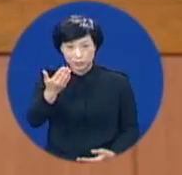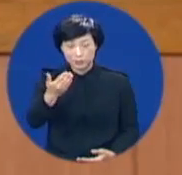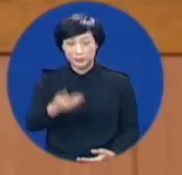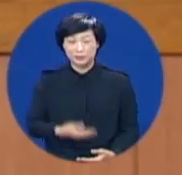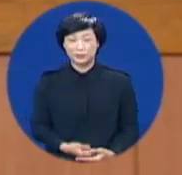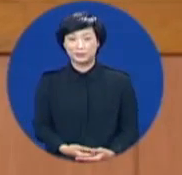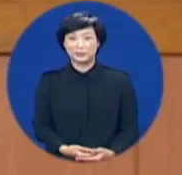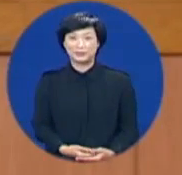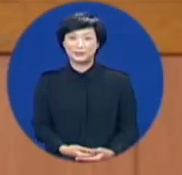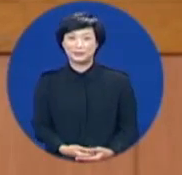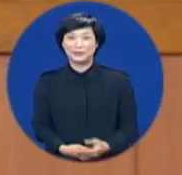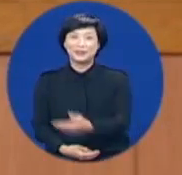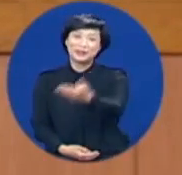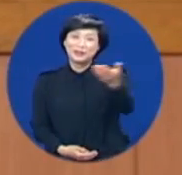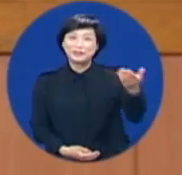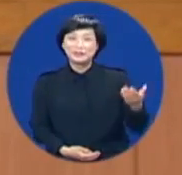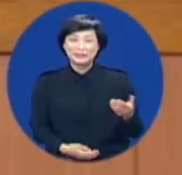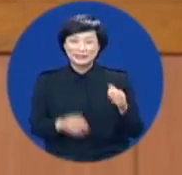사람들은